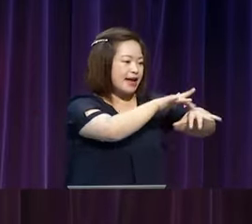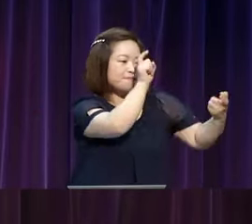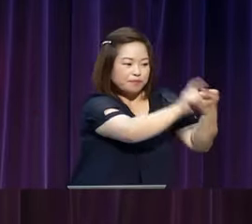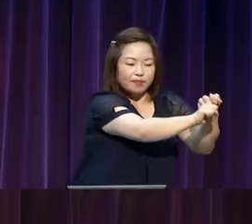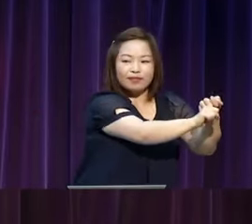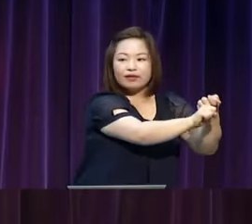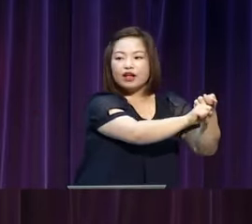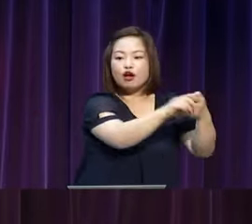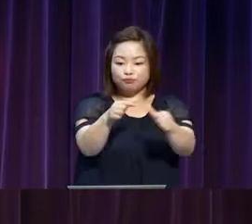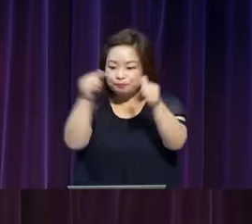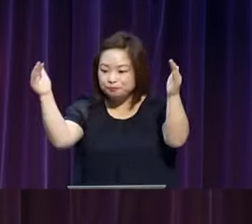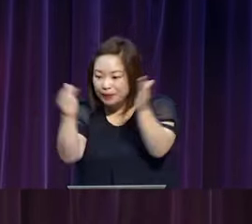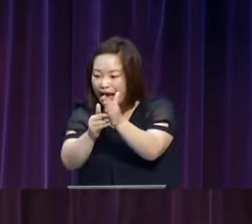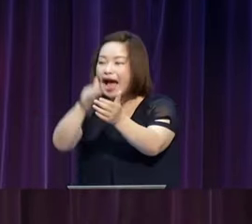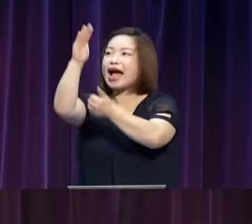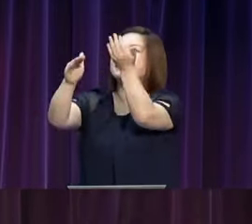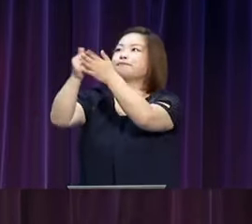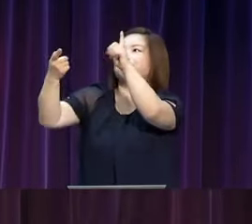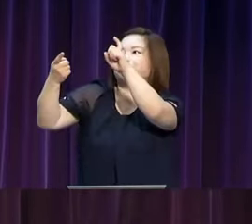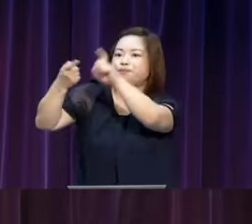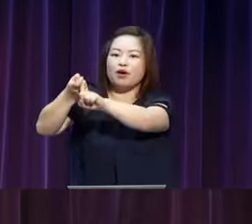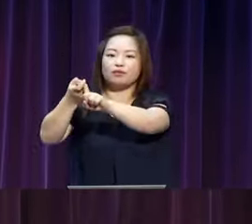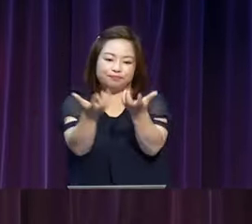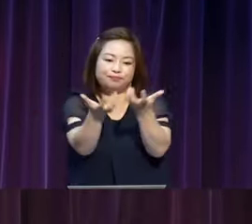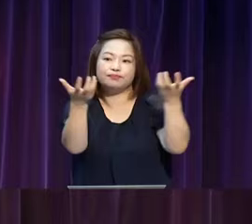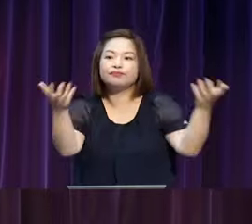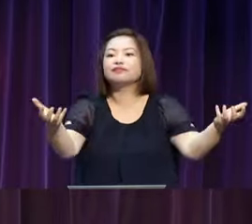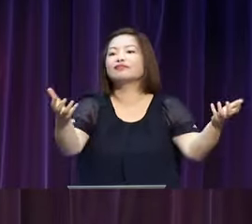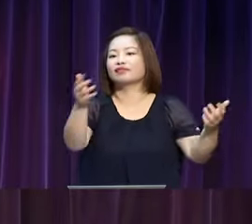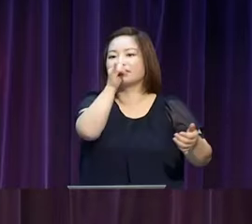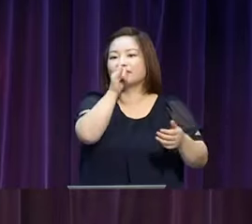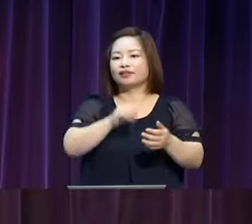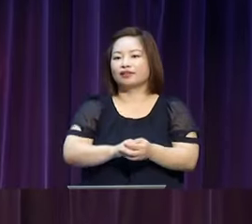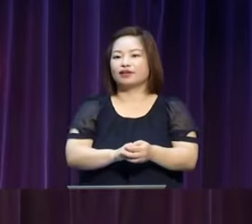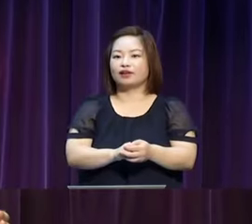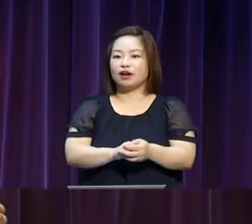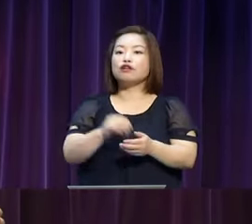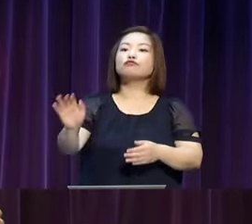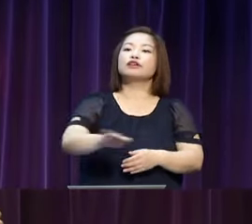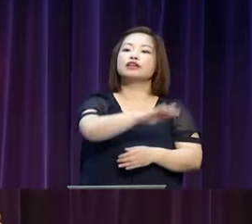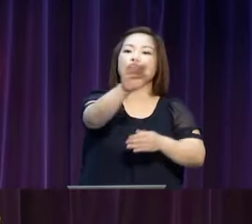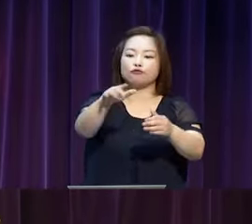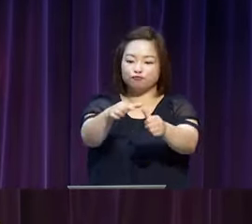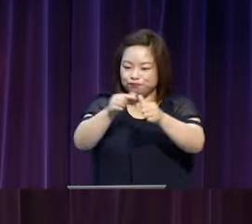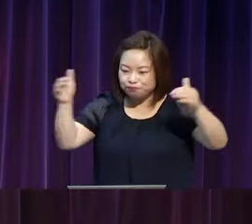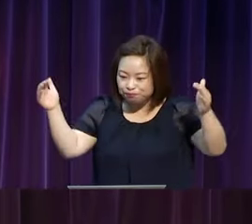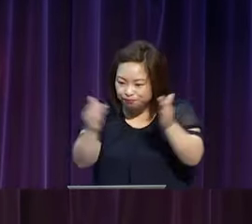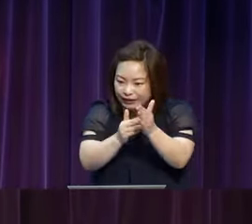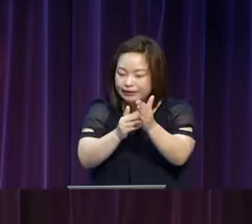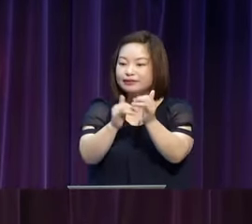종류예요. 그런데 이 교회라고 하는 말은 하나님 편에 있는 사람들, 그런